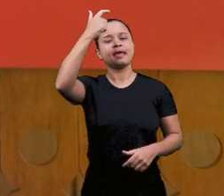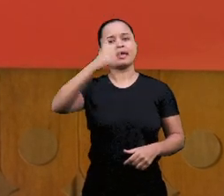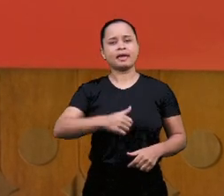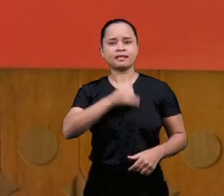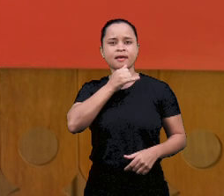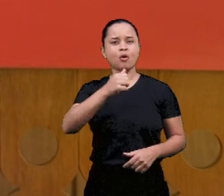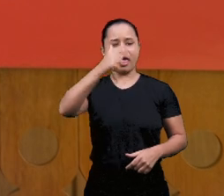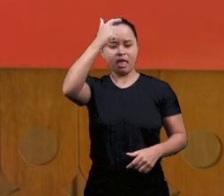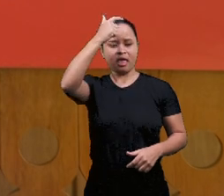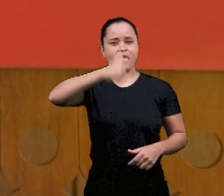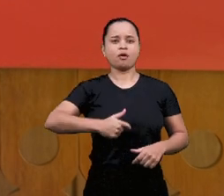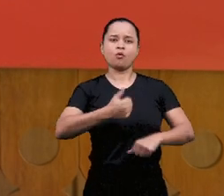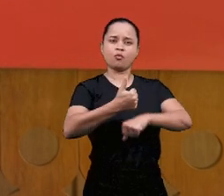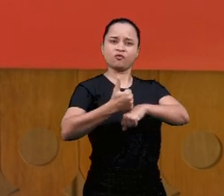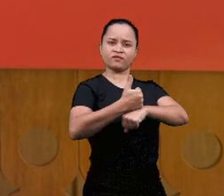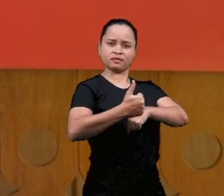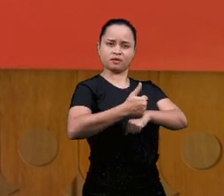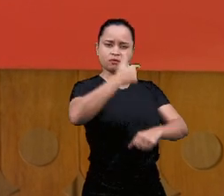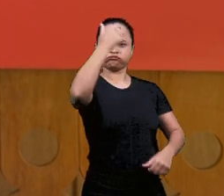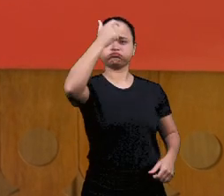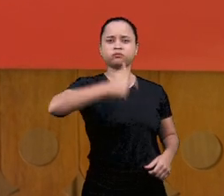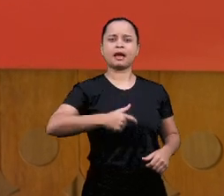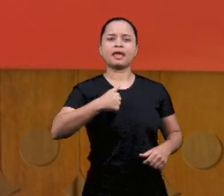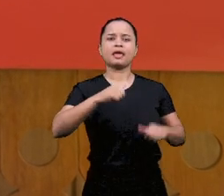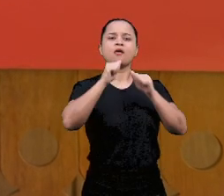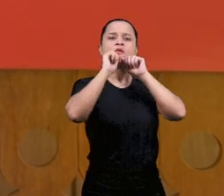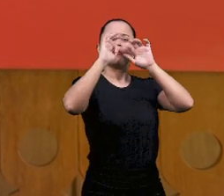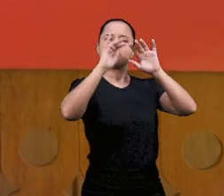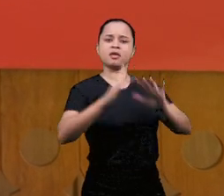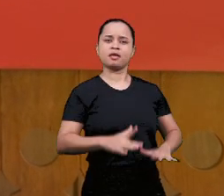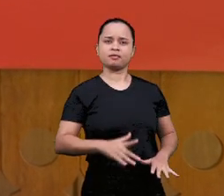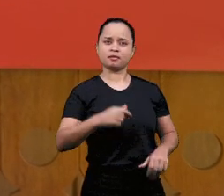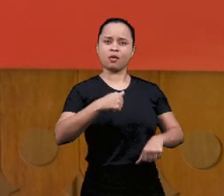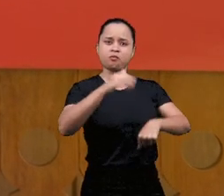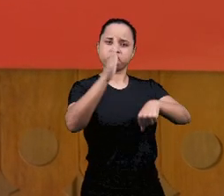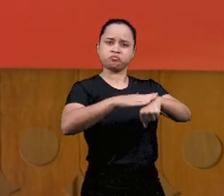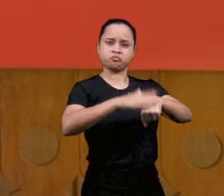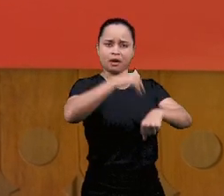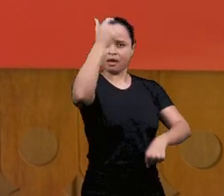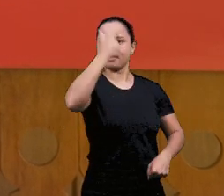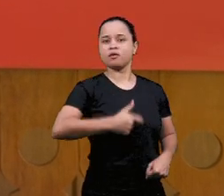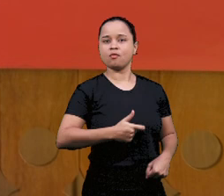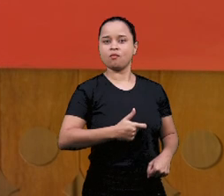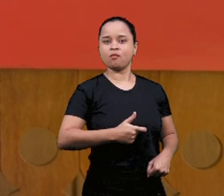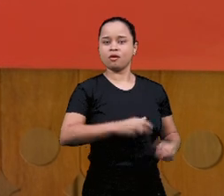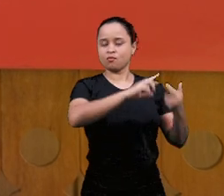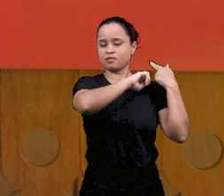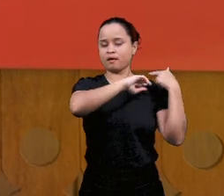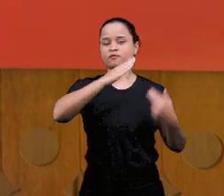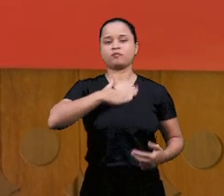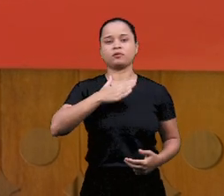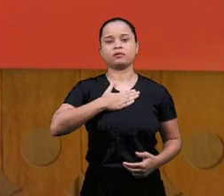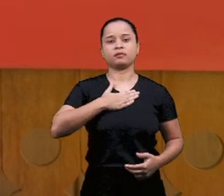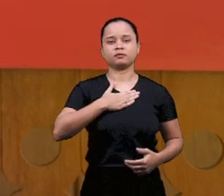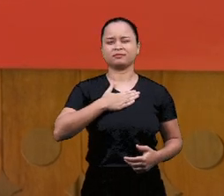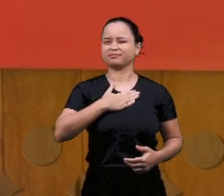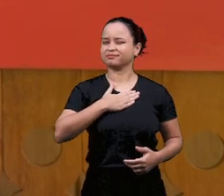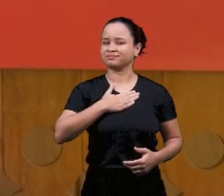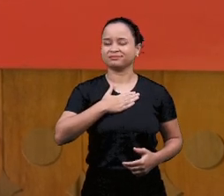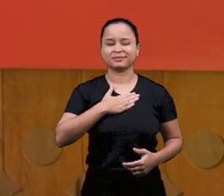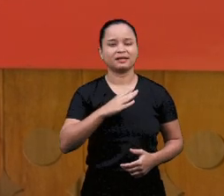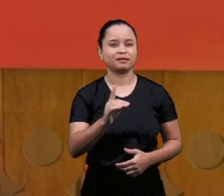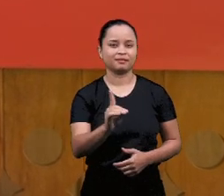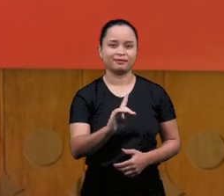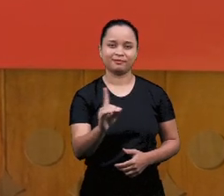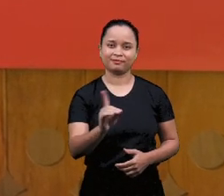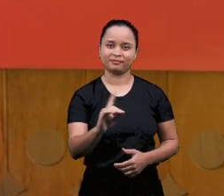celle-ci. J'ai reçu cette bénédiction, donc je suis le propriétaire. Non, le gouvernement, c'est du Saint-Esprit.